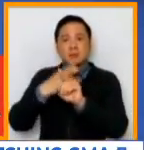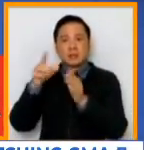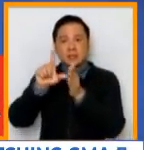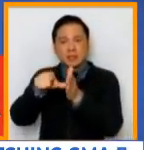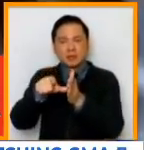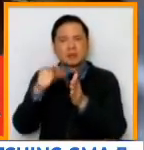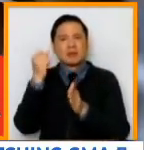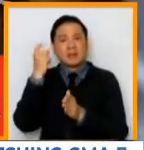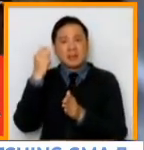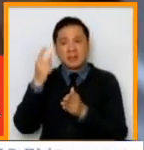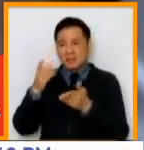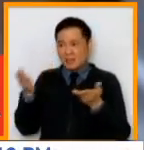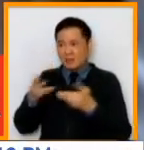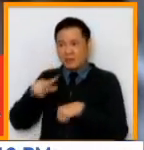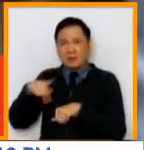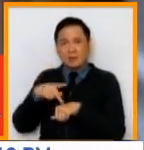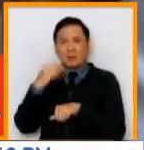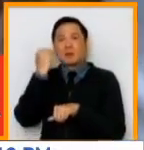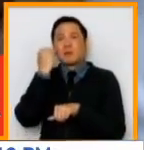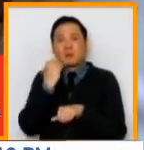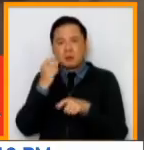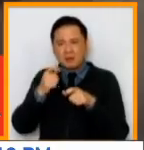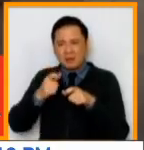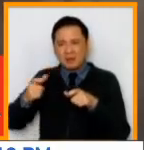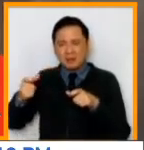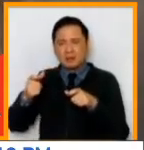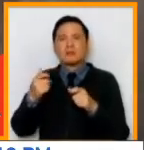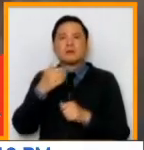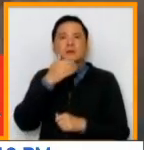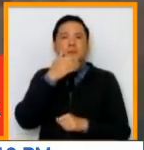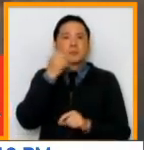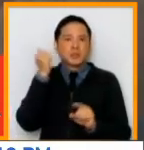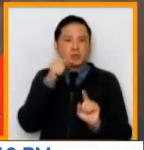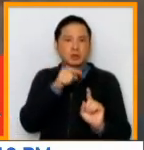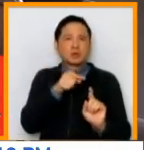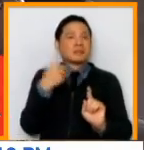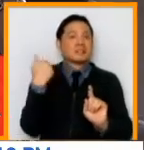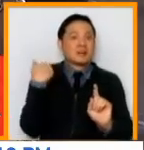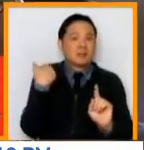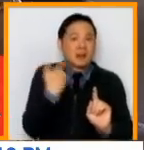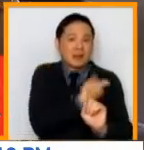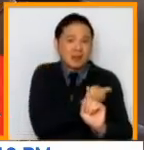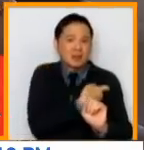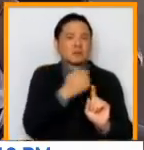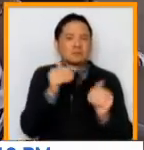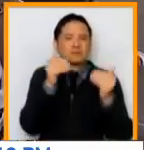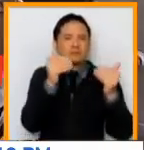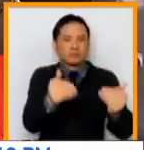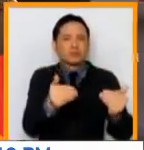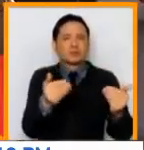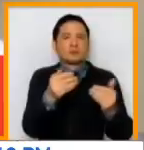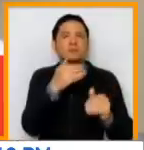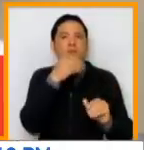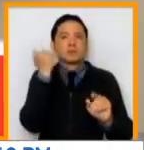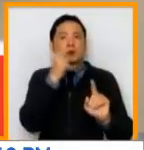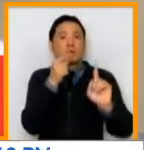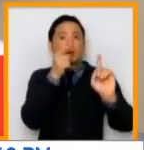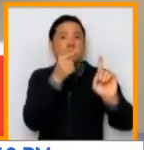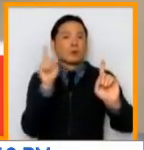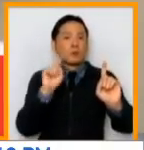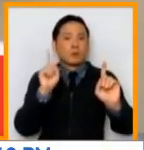ng Pilipinas, mas mahalaga raw na maturukan ang hindi pa nababakunahan para maabot ang herd immunity. Pila ka